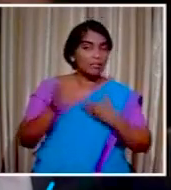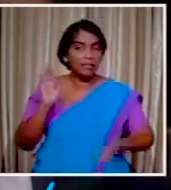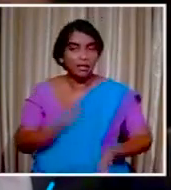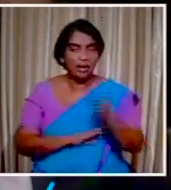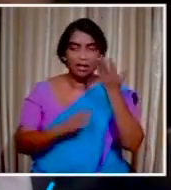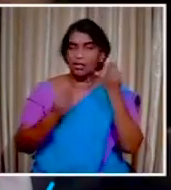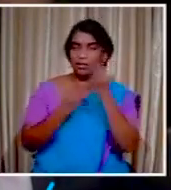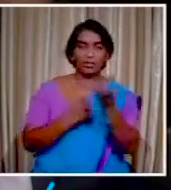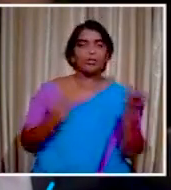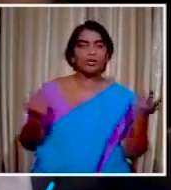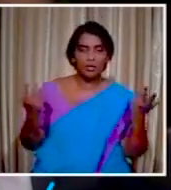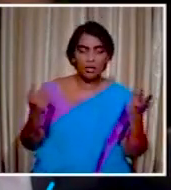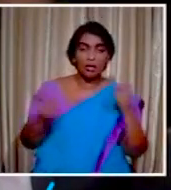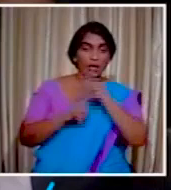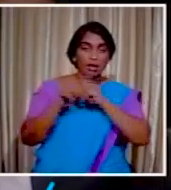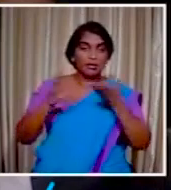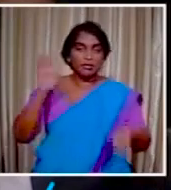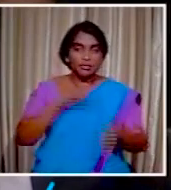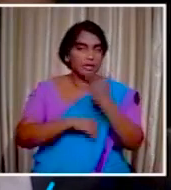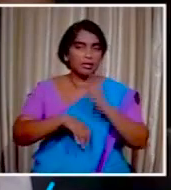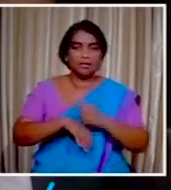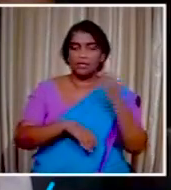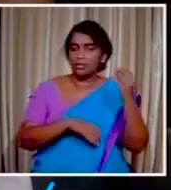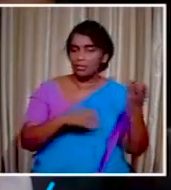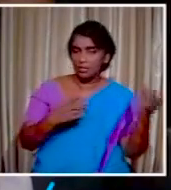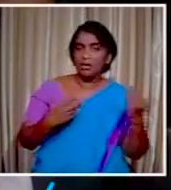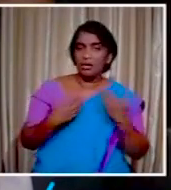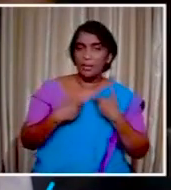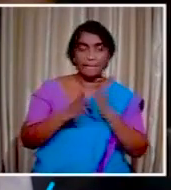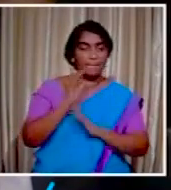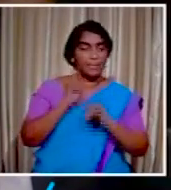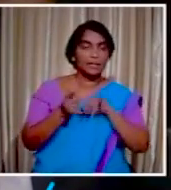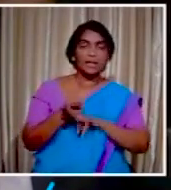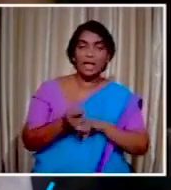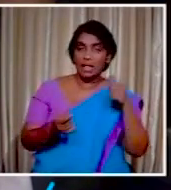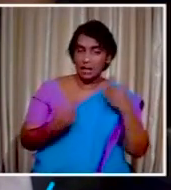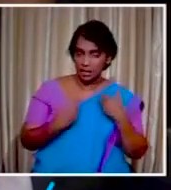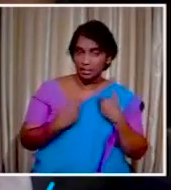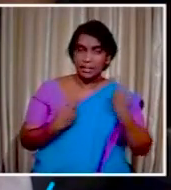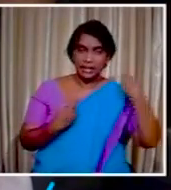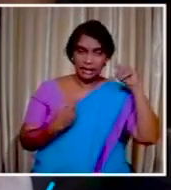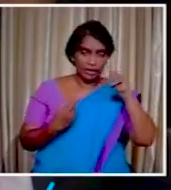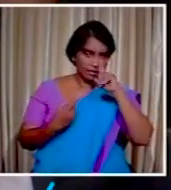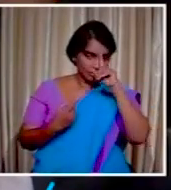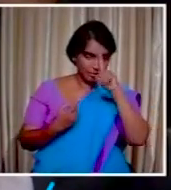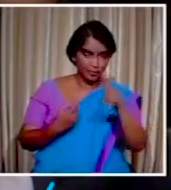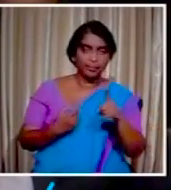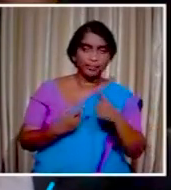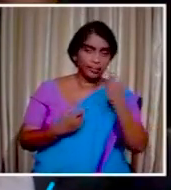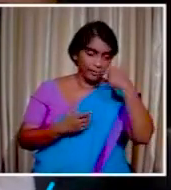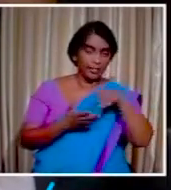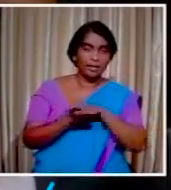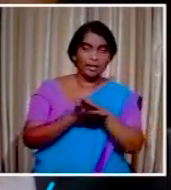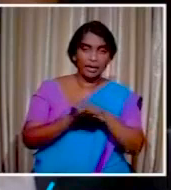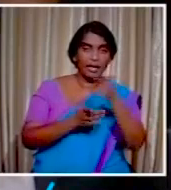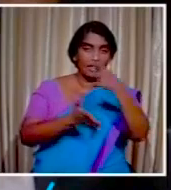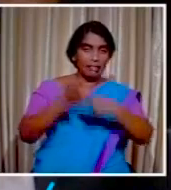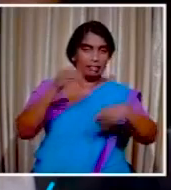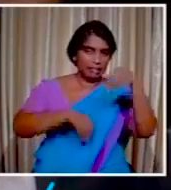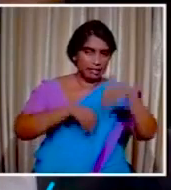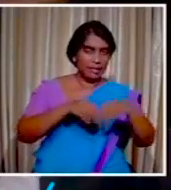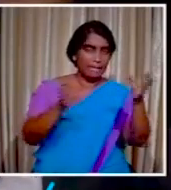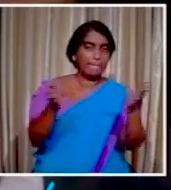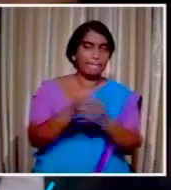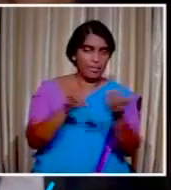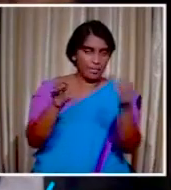නැහැ. රැස්වීමට යන්න දුන්නේ නැහැ. දැන් මගේ අමාත්‍යාංශයේ ලේකම්වරයා ගිය සතියේ පිරිපහදු ඔබතුමන්ලගේ දේශපාලන